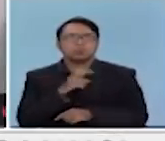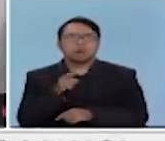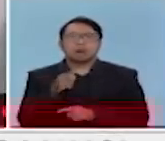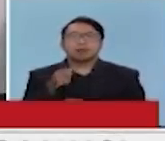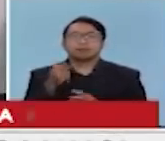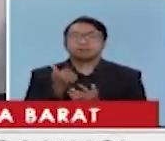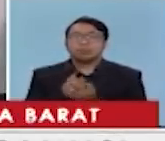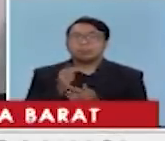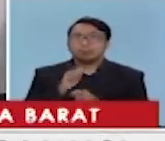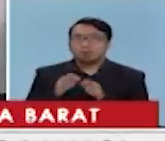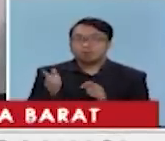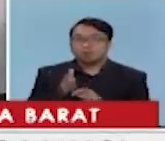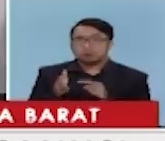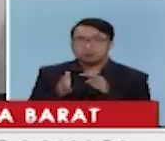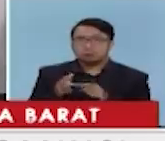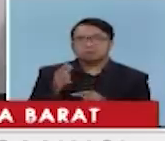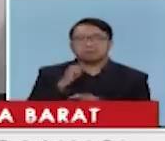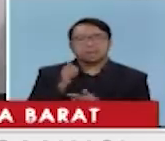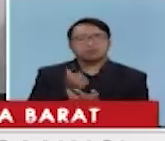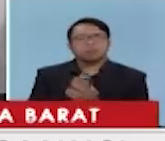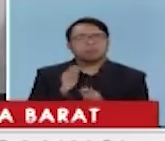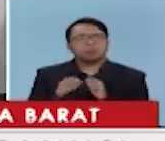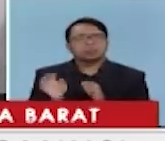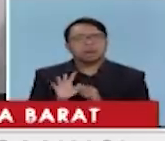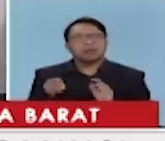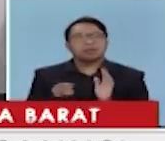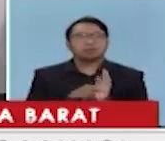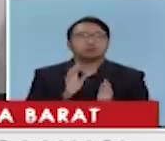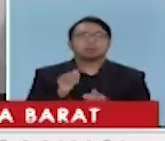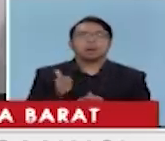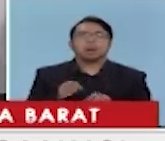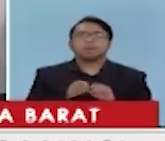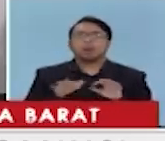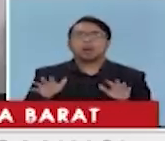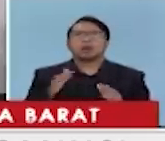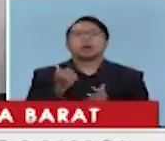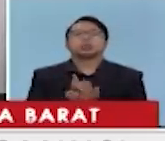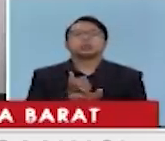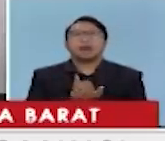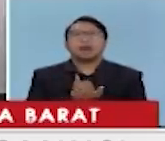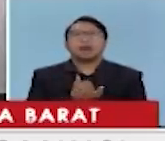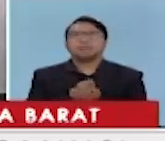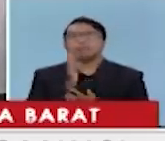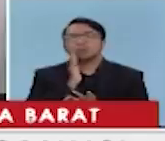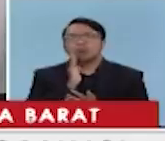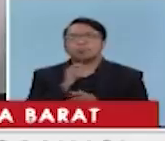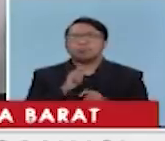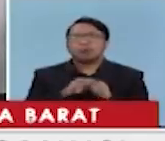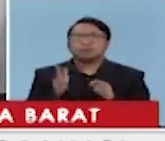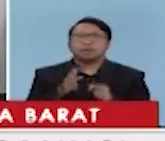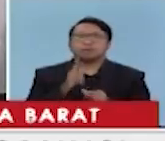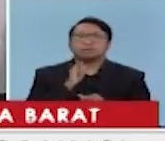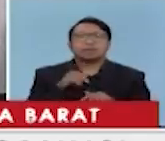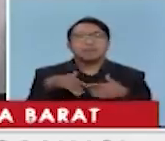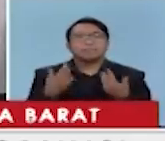harus membuat konten yang negatif begitu agar viral, atau harusnya seperti apa sih pemuda-pemuda ini membuat video agar